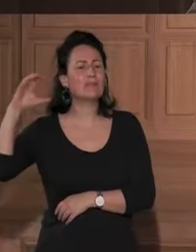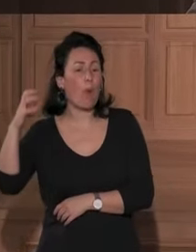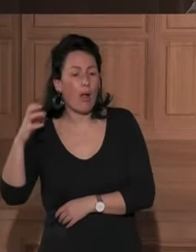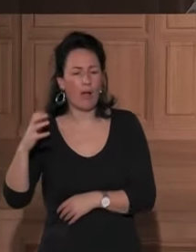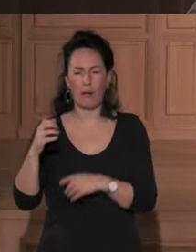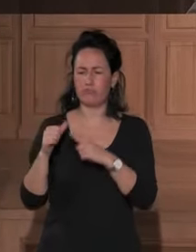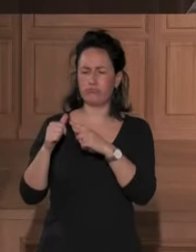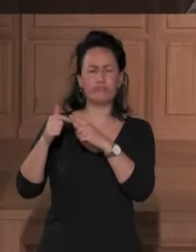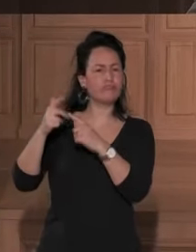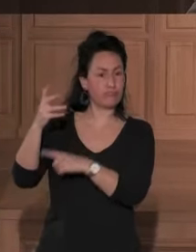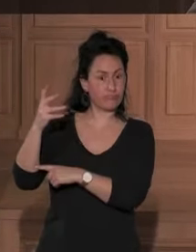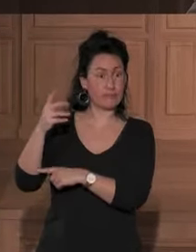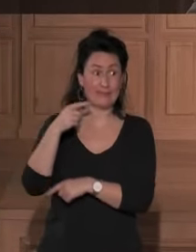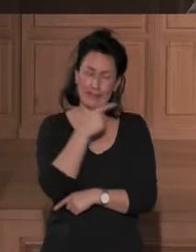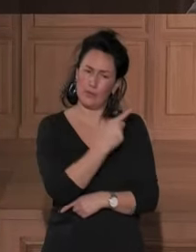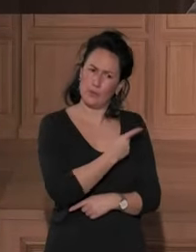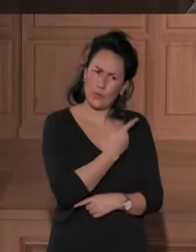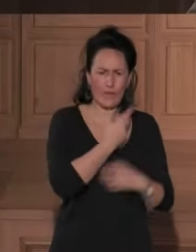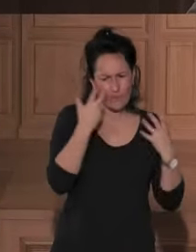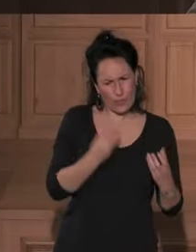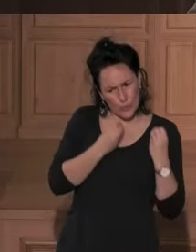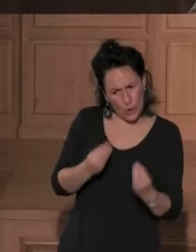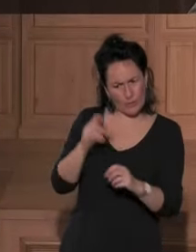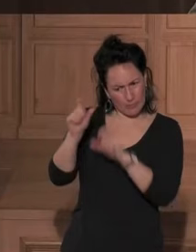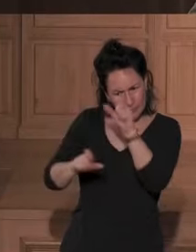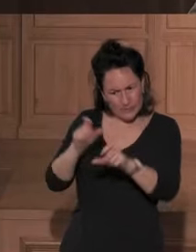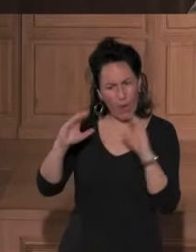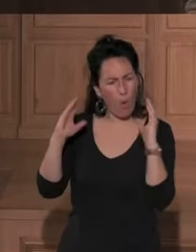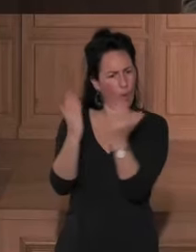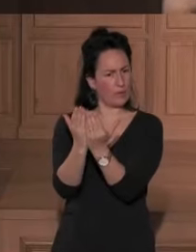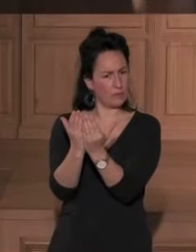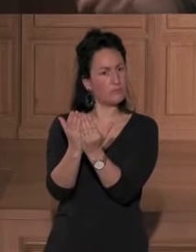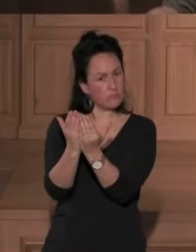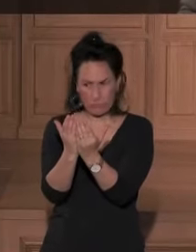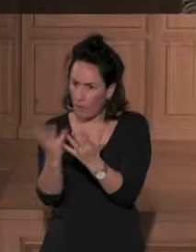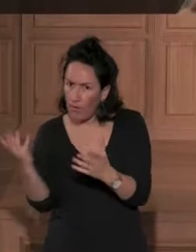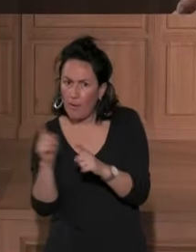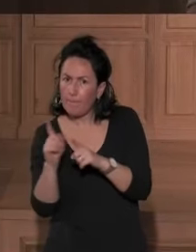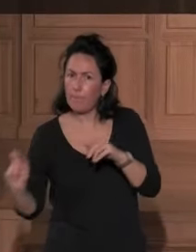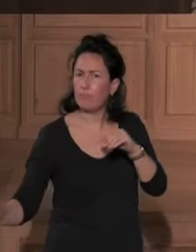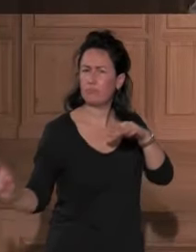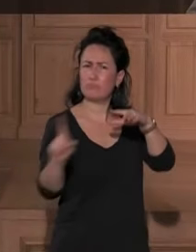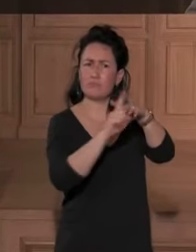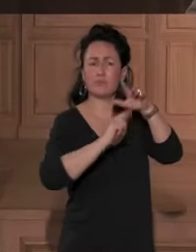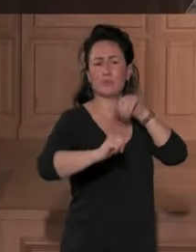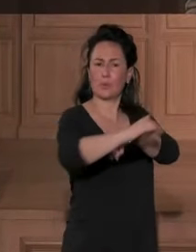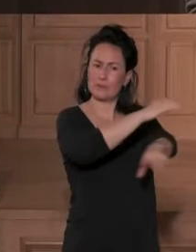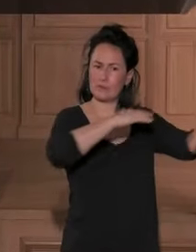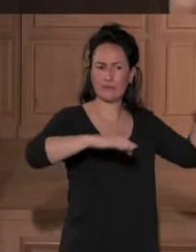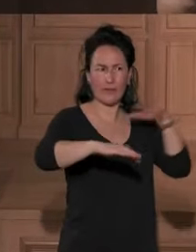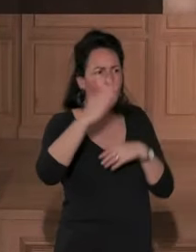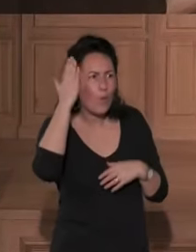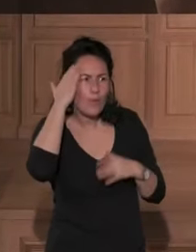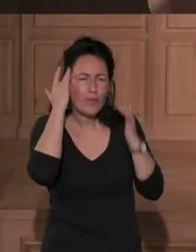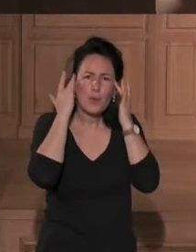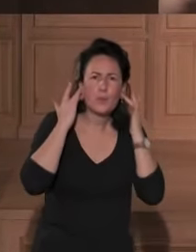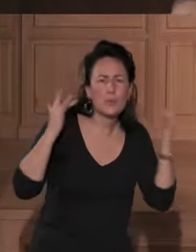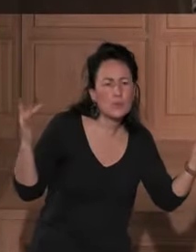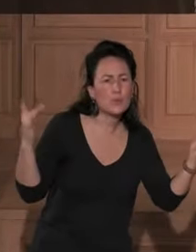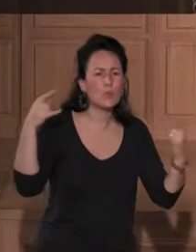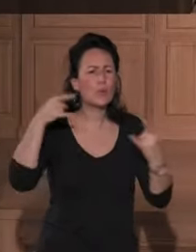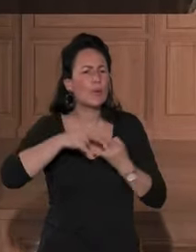a porté énormément d'importance à ce que la personne en situation d'autisme soit dans la société avec monsieur et madame tout le monde. Et avoir une culture